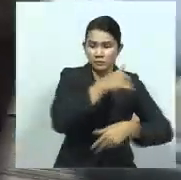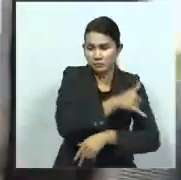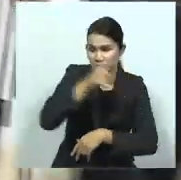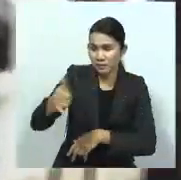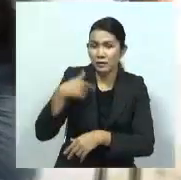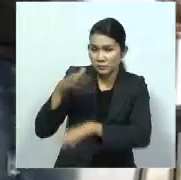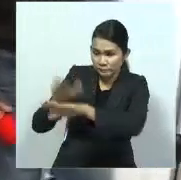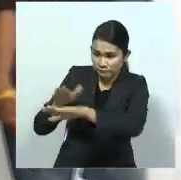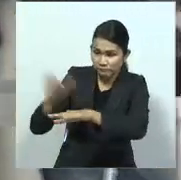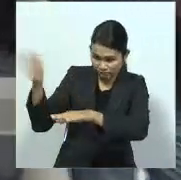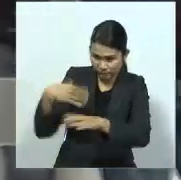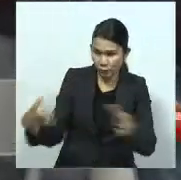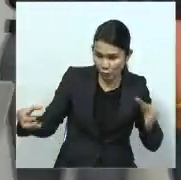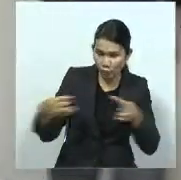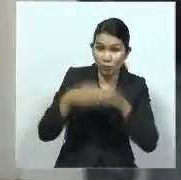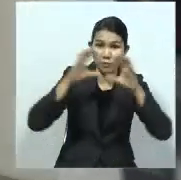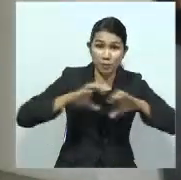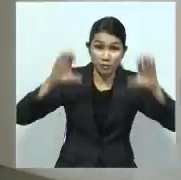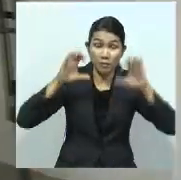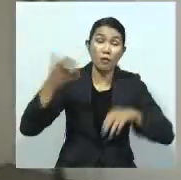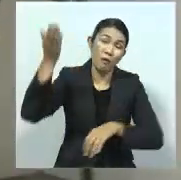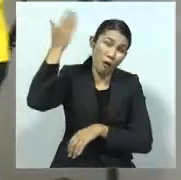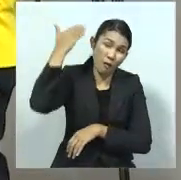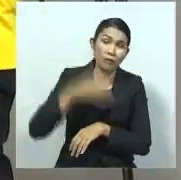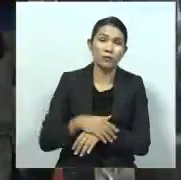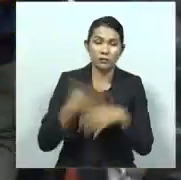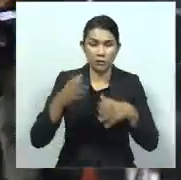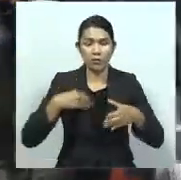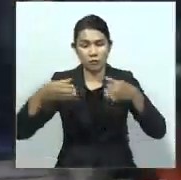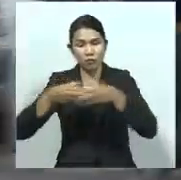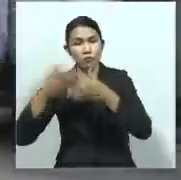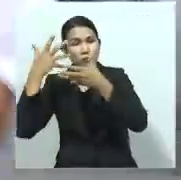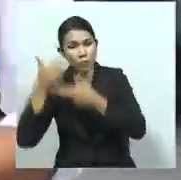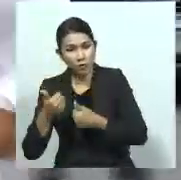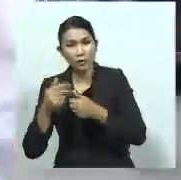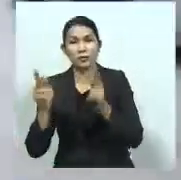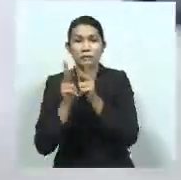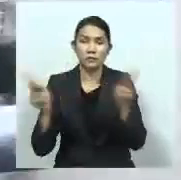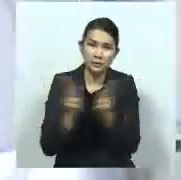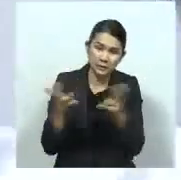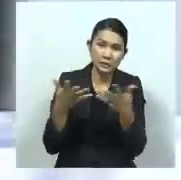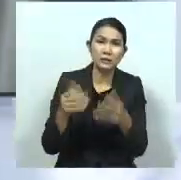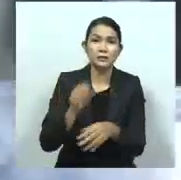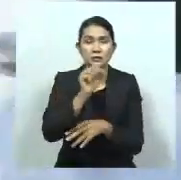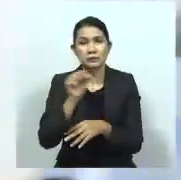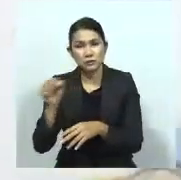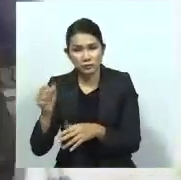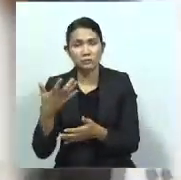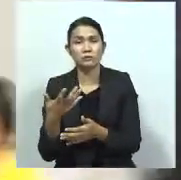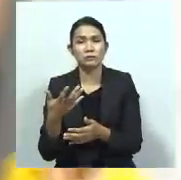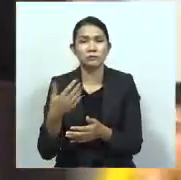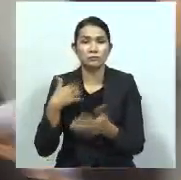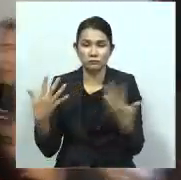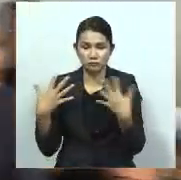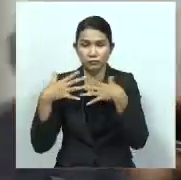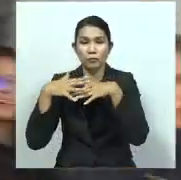างการเมื่อวันก่อนปรากฏว่าเมื่อวานนี้แกนนำประชาธิปัตย์พร้อมด้วยกรรมการบริหารพรรคแล้วก็ส.ส.ของพรรคเนี่ยเข้